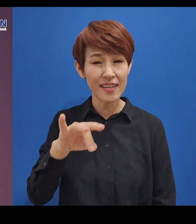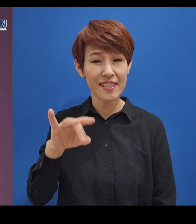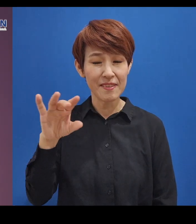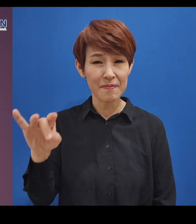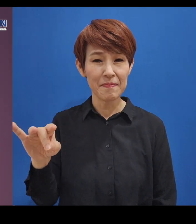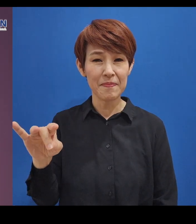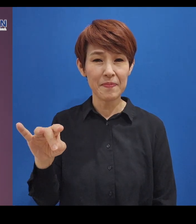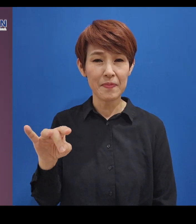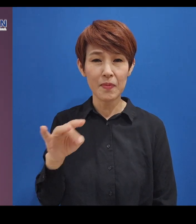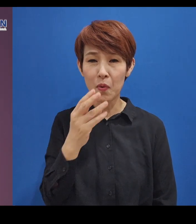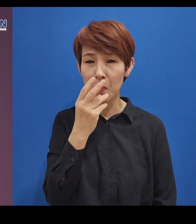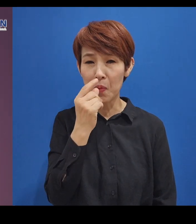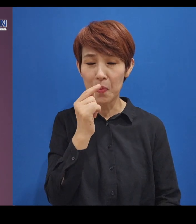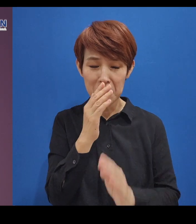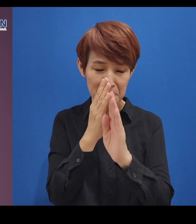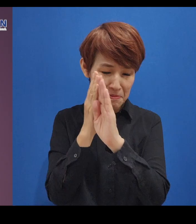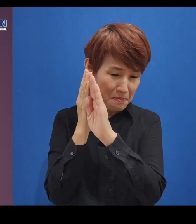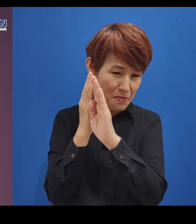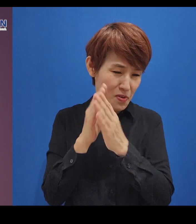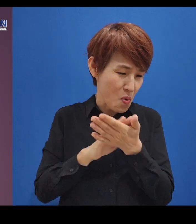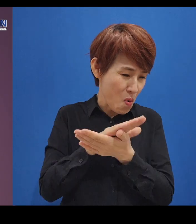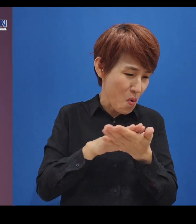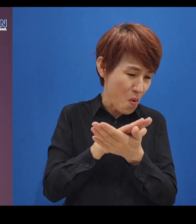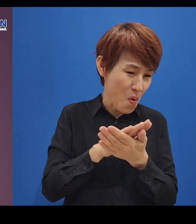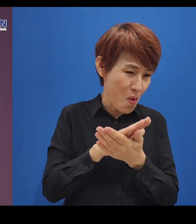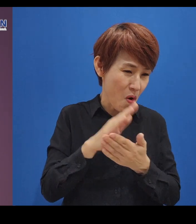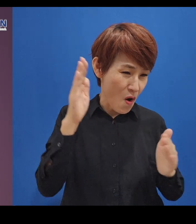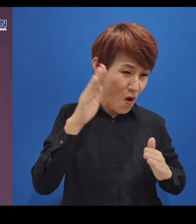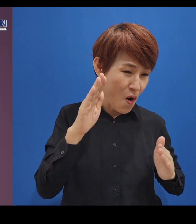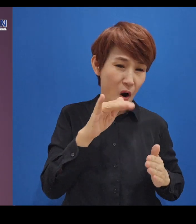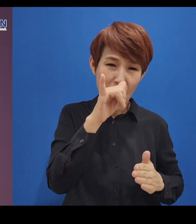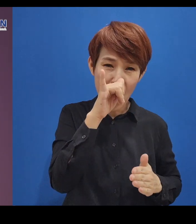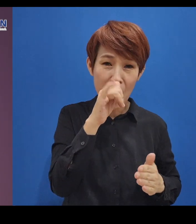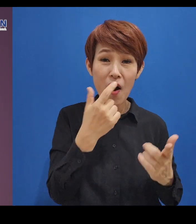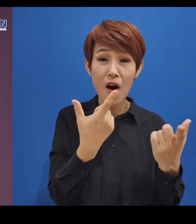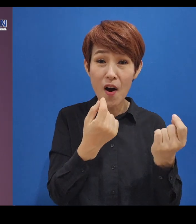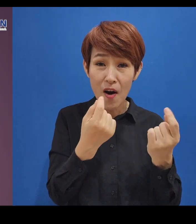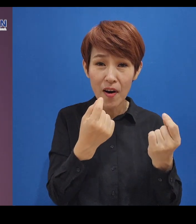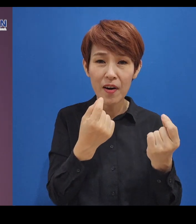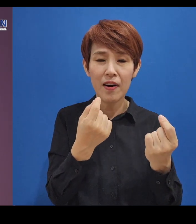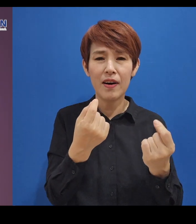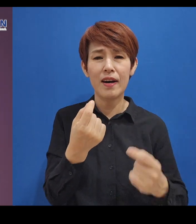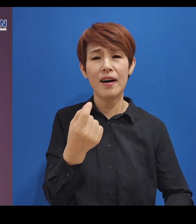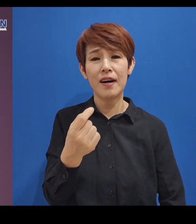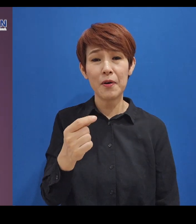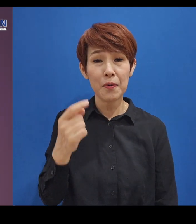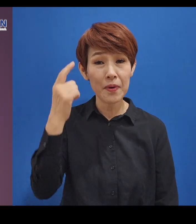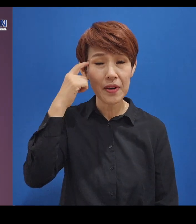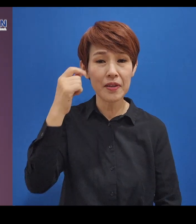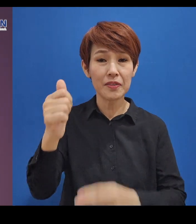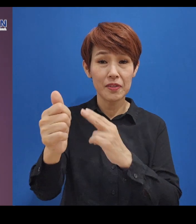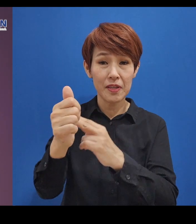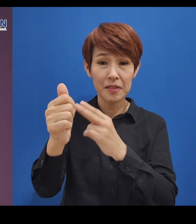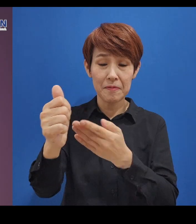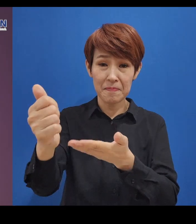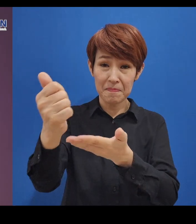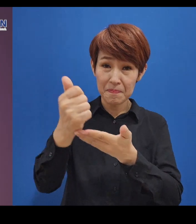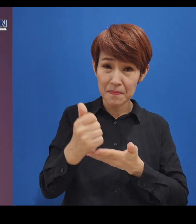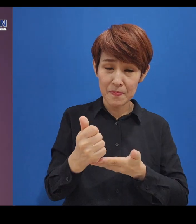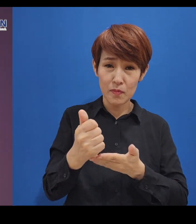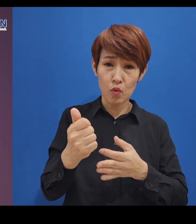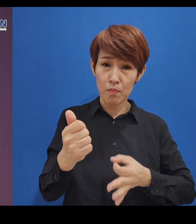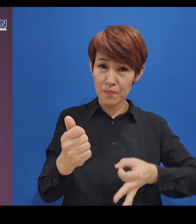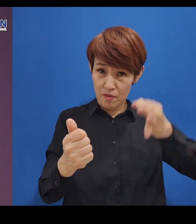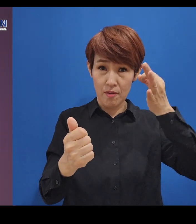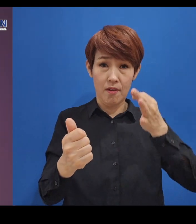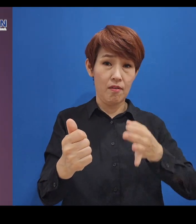마음 모르고 농땡이 치는 학생들도 있긴 해요. 그 비싼 입주과외비 내고 선생님 불렀더니 공부 안 해?